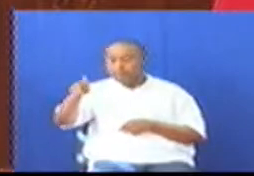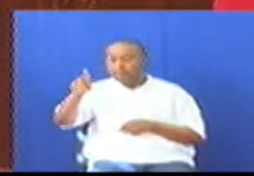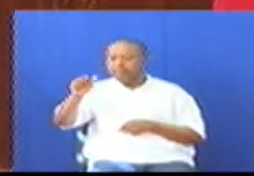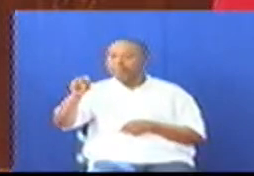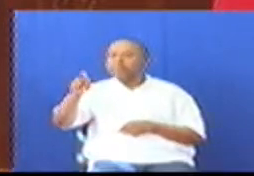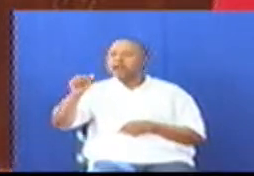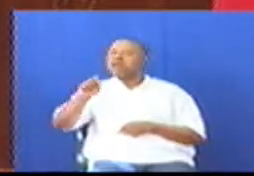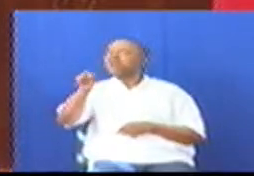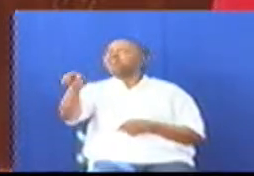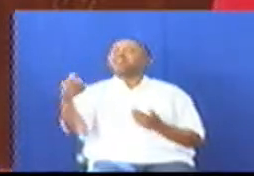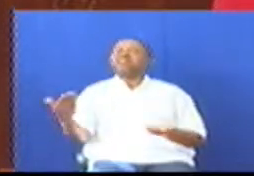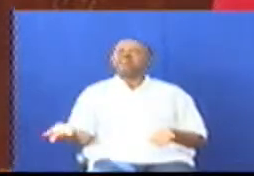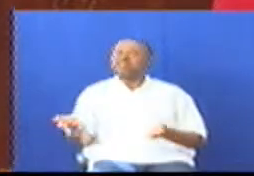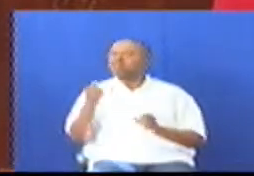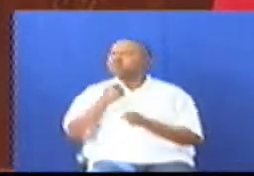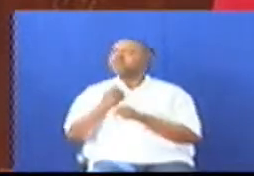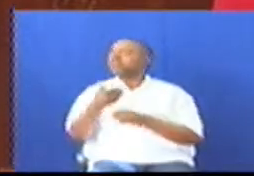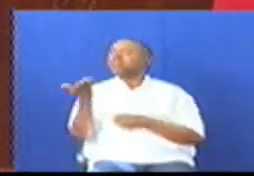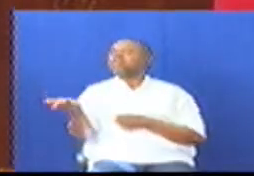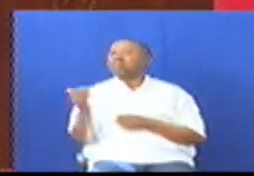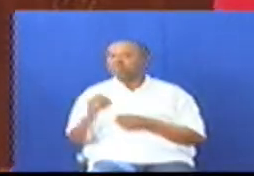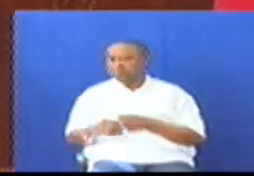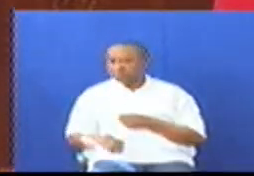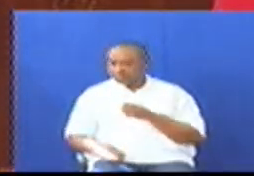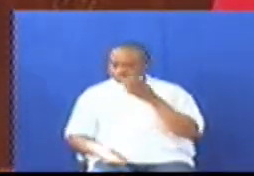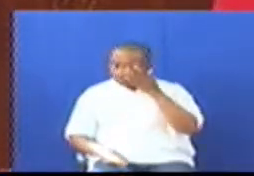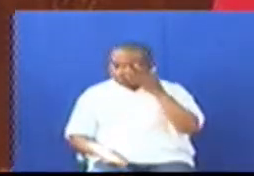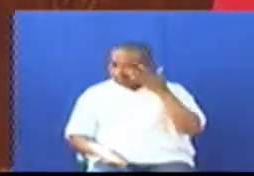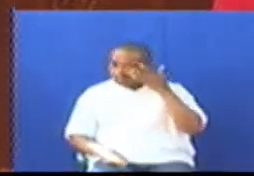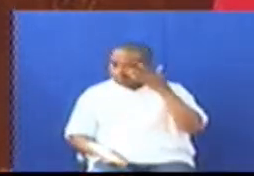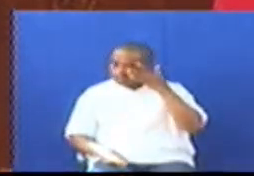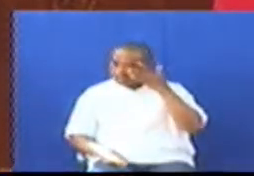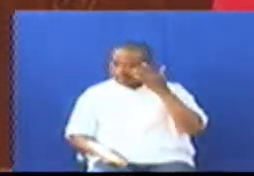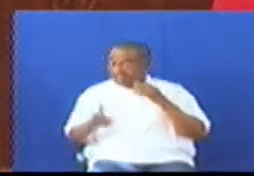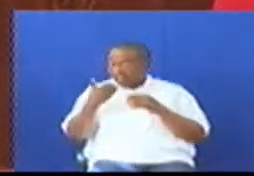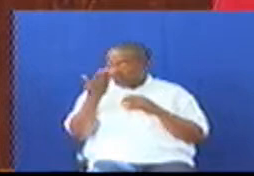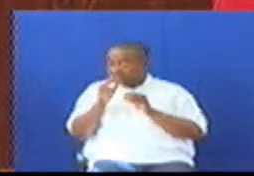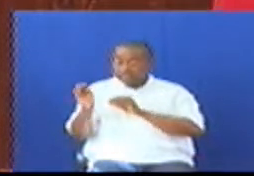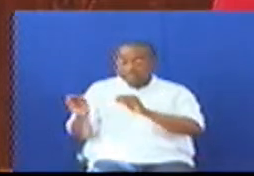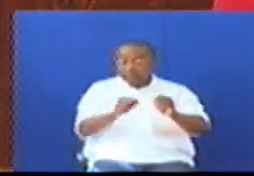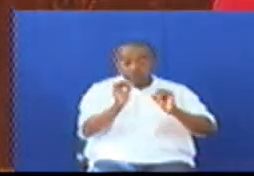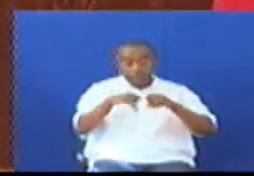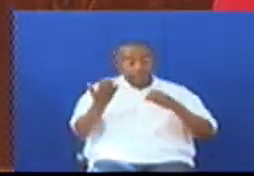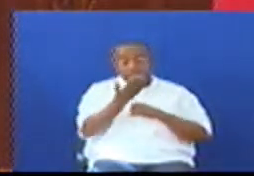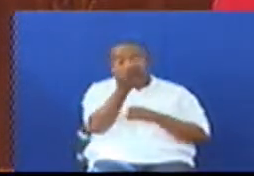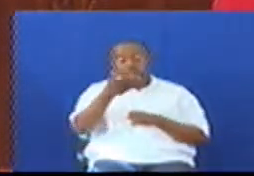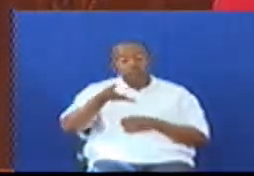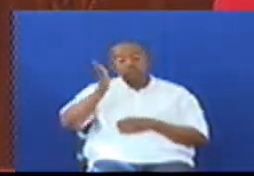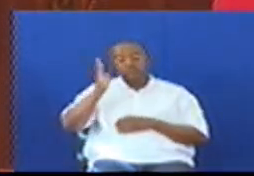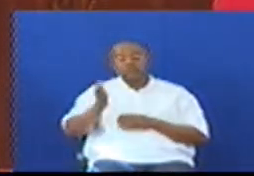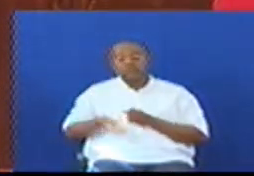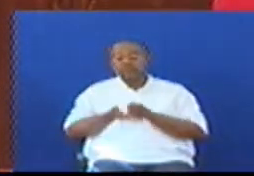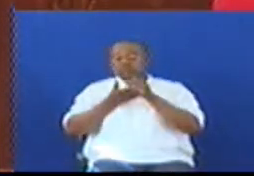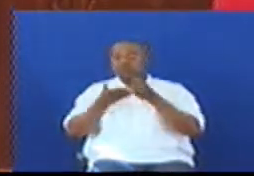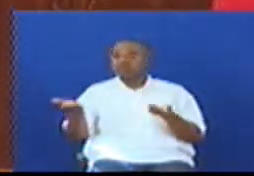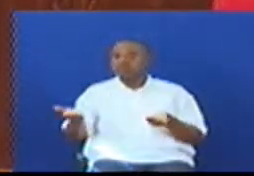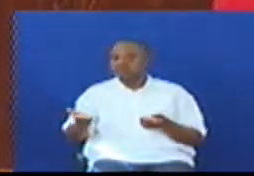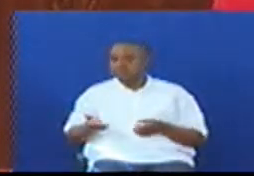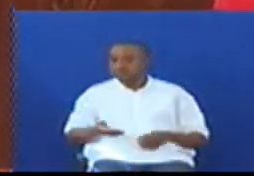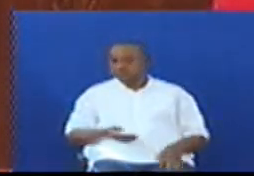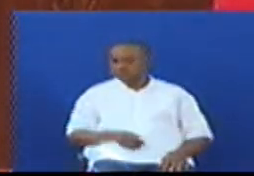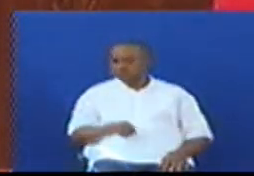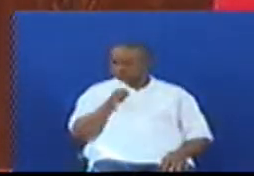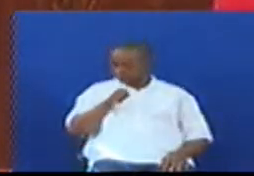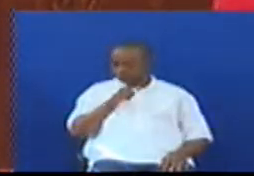taasisi, anaenda Mpanda kuwa desk officer. Si bora angepelekwa taasisi zingine aweze kusaidia serikali? Maana kule huu